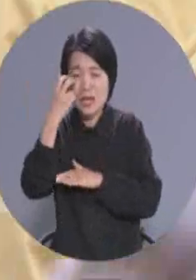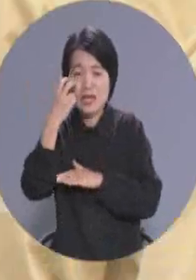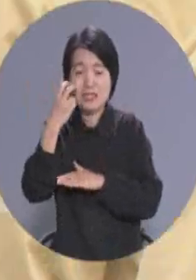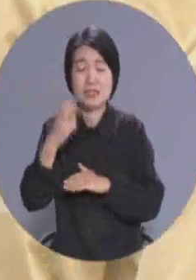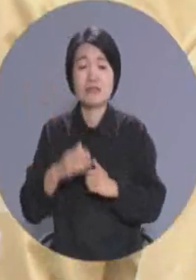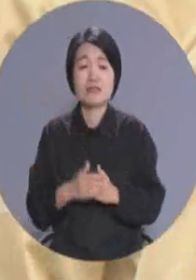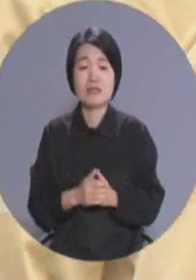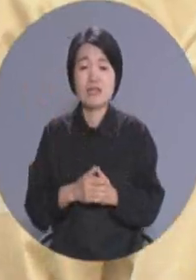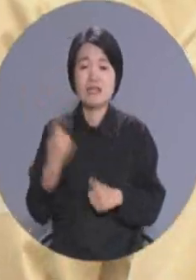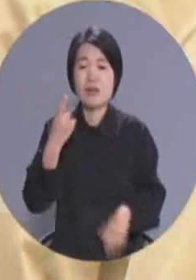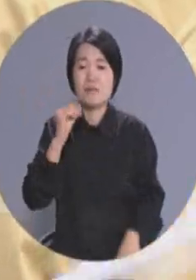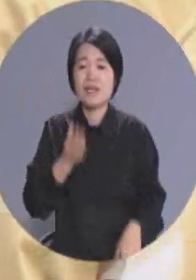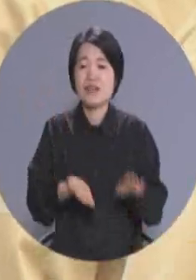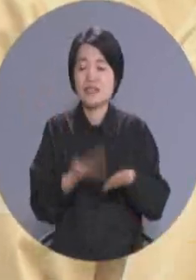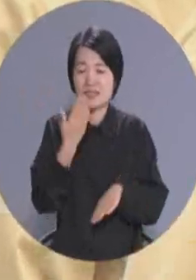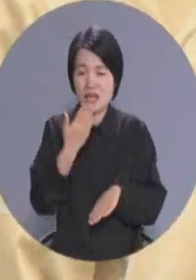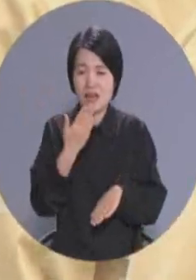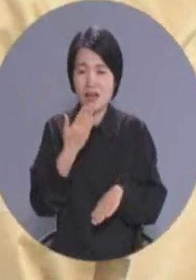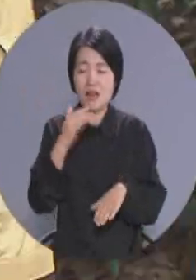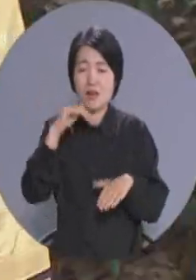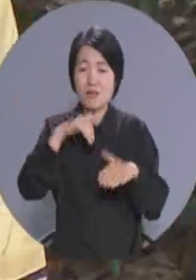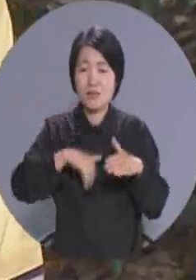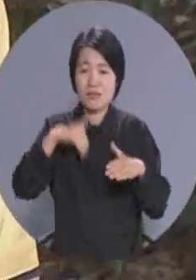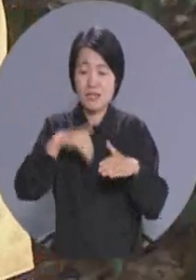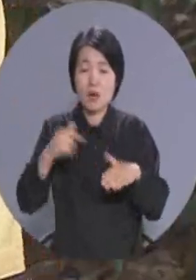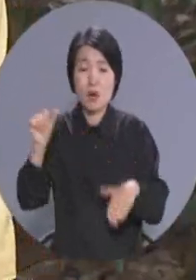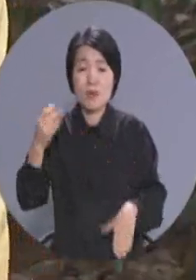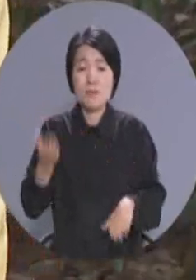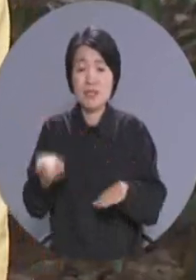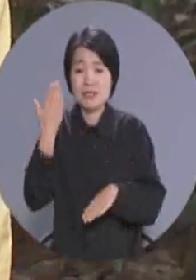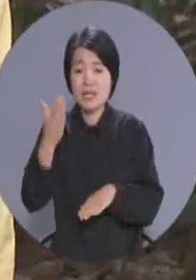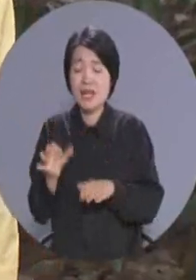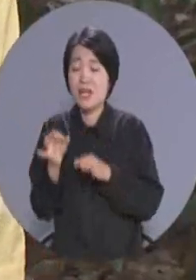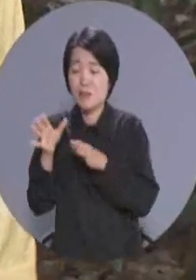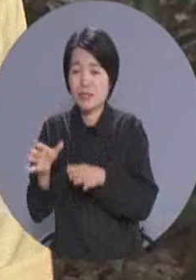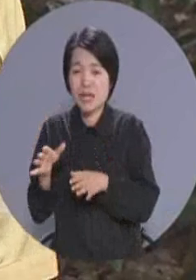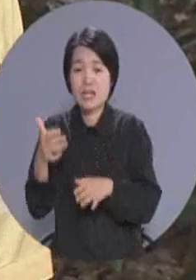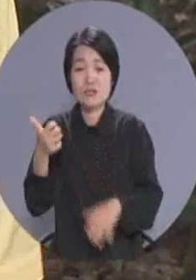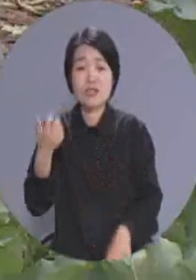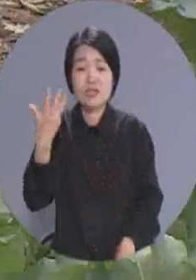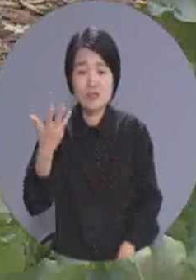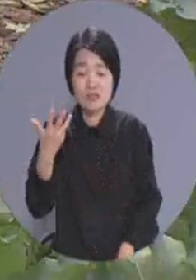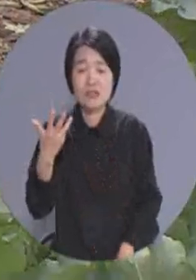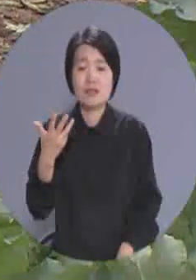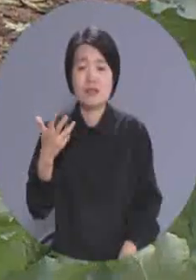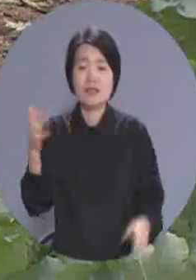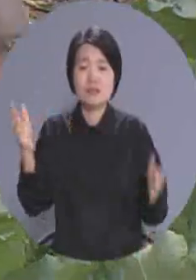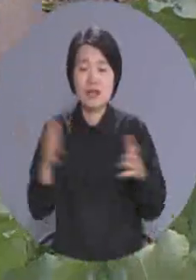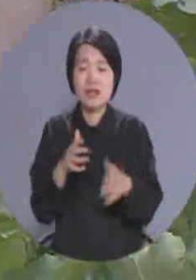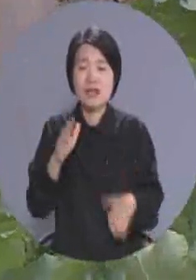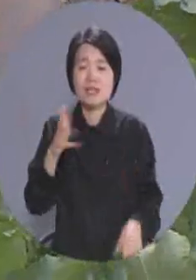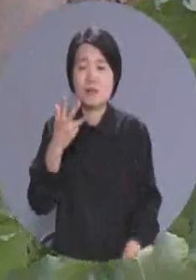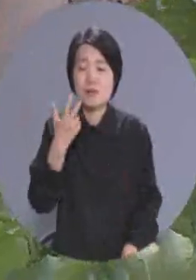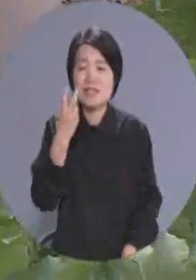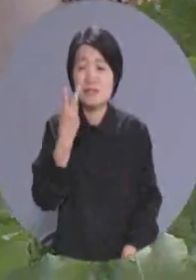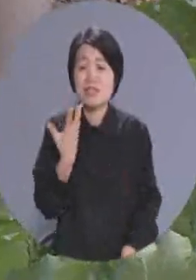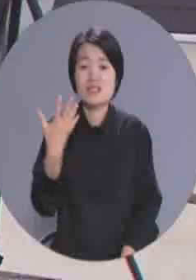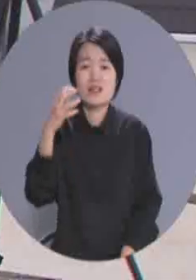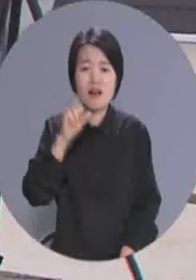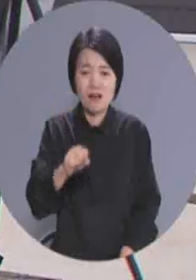사업은 1천만 원 이상의 시설 공사와 500만 원이 넘는 보조금 사업 신일 건 사업비만 384억